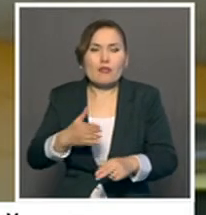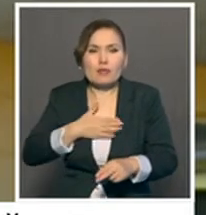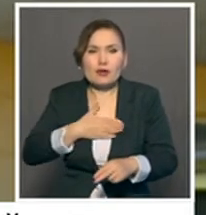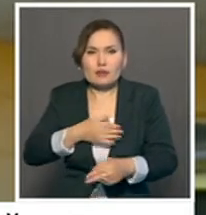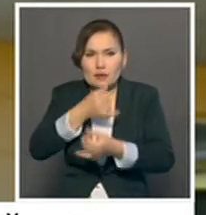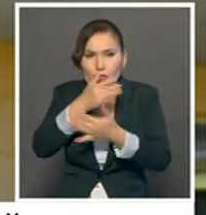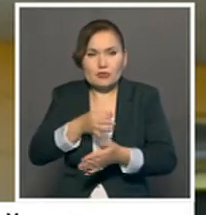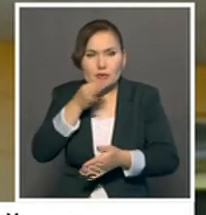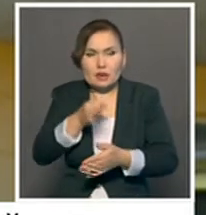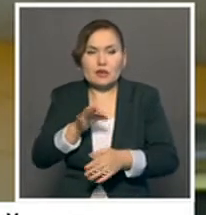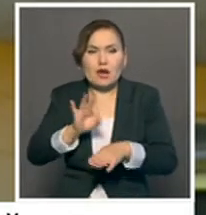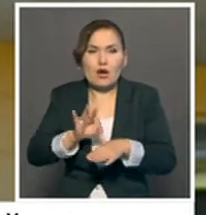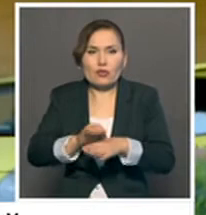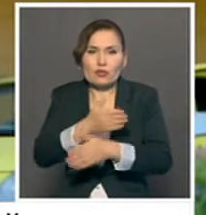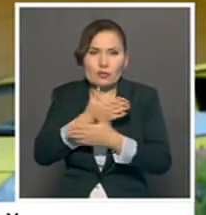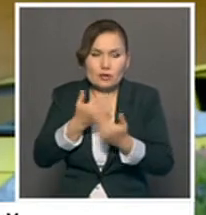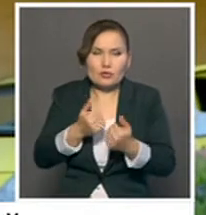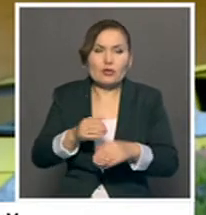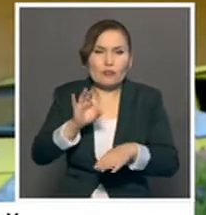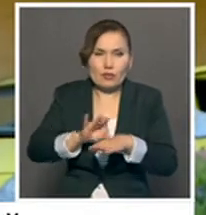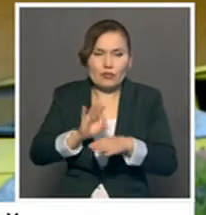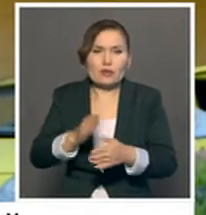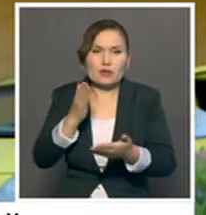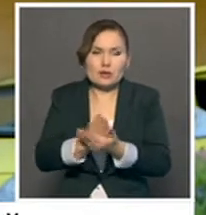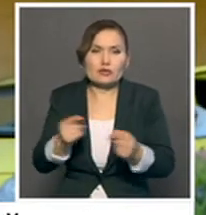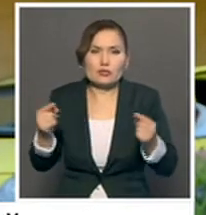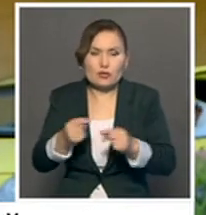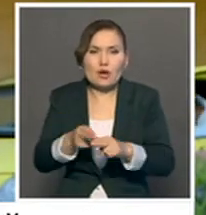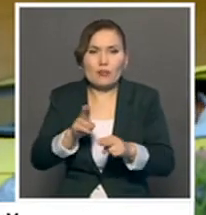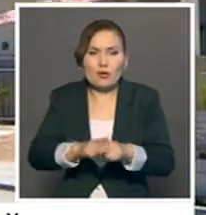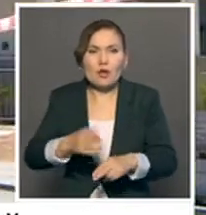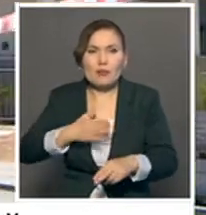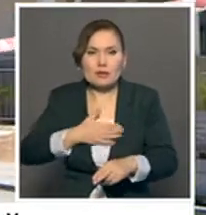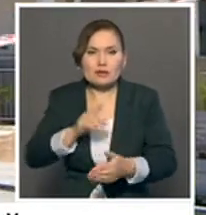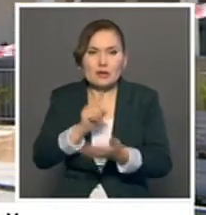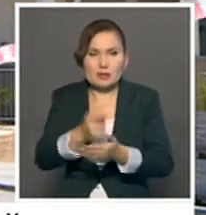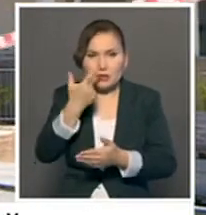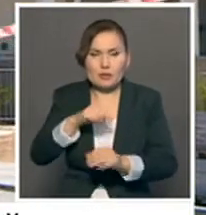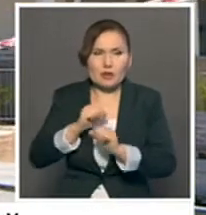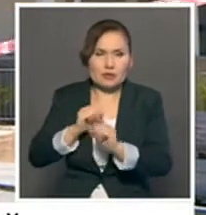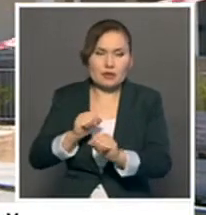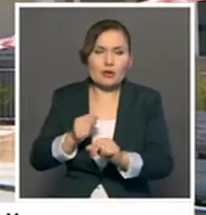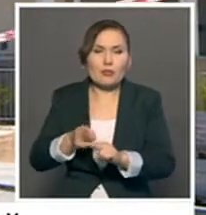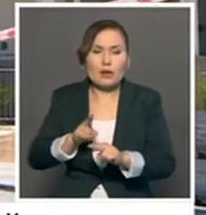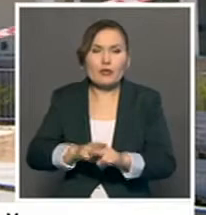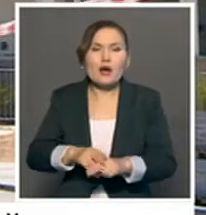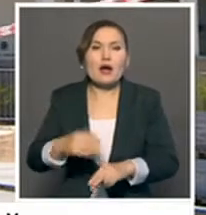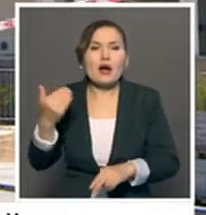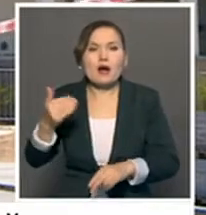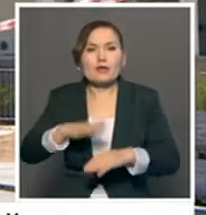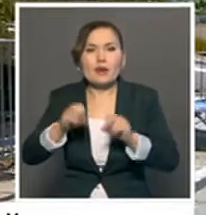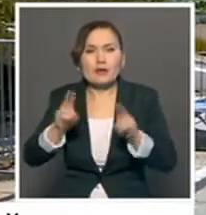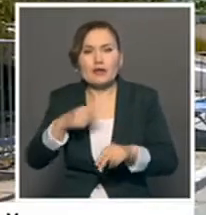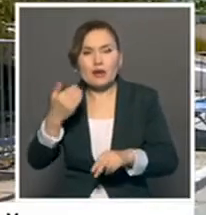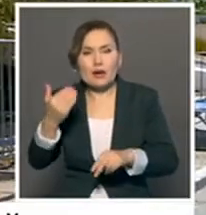ресторанымызды, той садақамызды тоқтатпай бара беретін болсақ, бұл арғата жалғасып кете береді. Сондықтан мамандар босаңсуға болмайтынын қадап